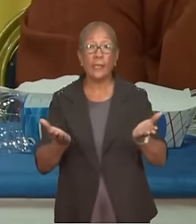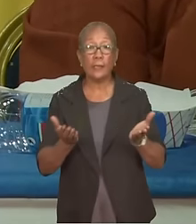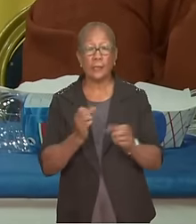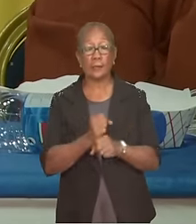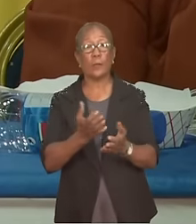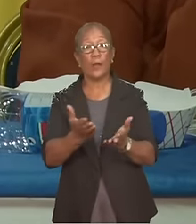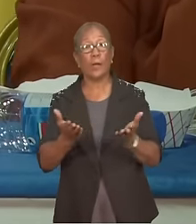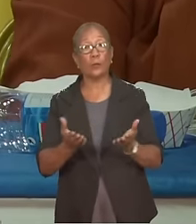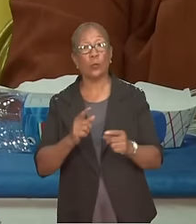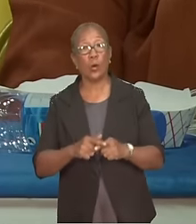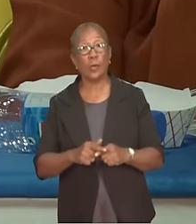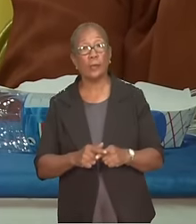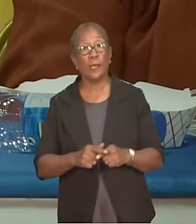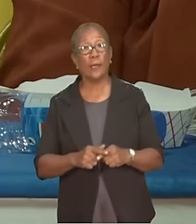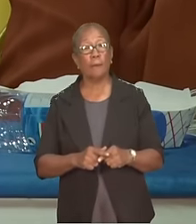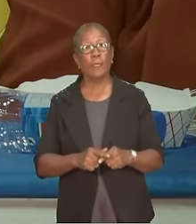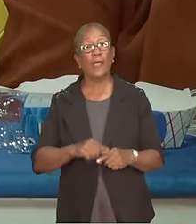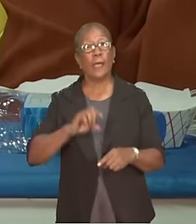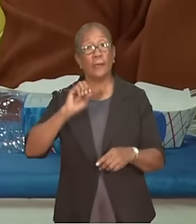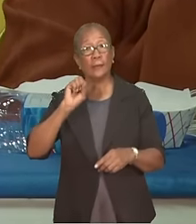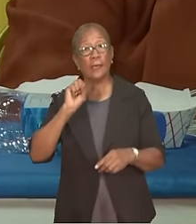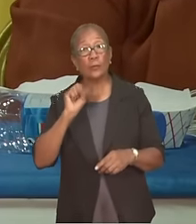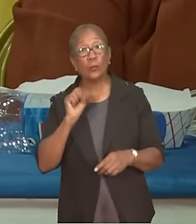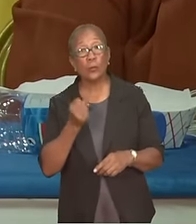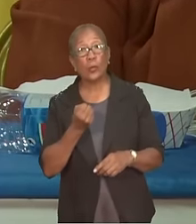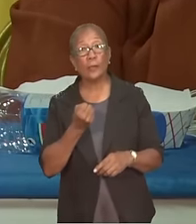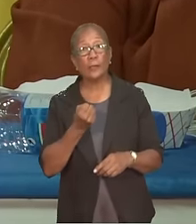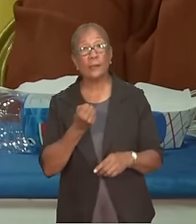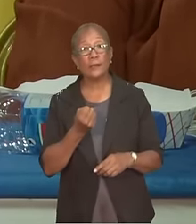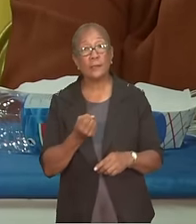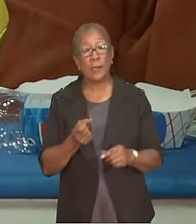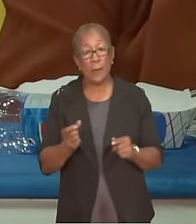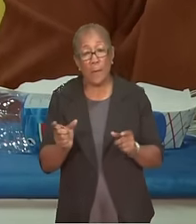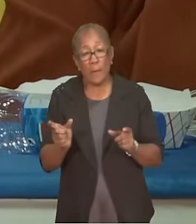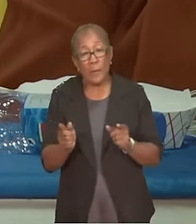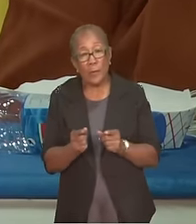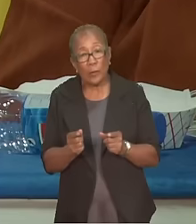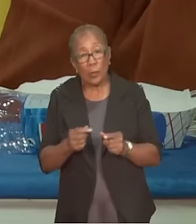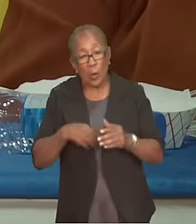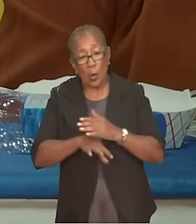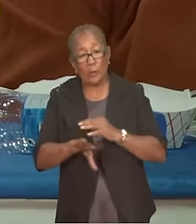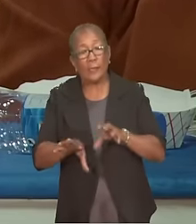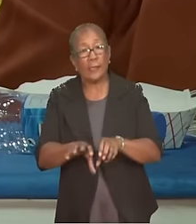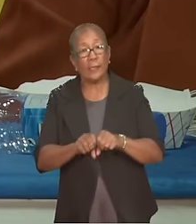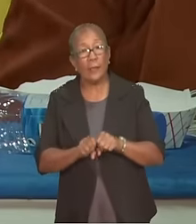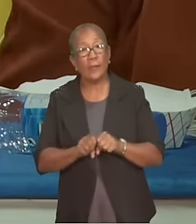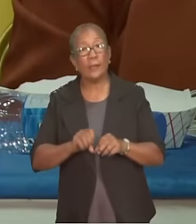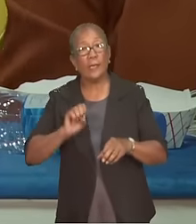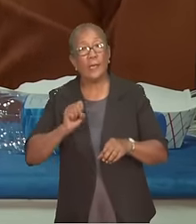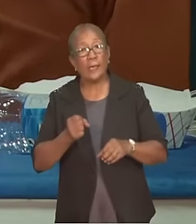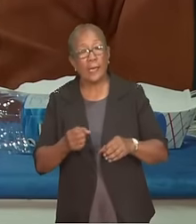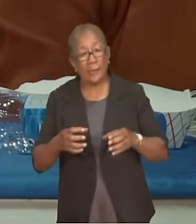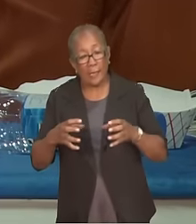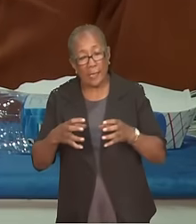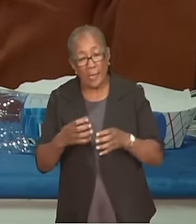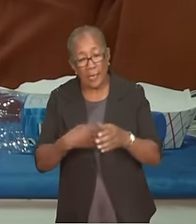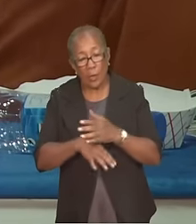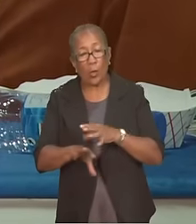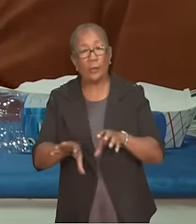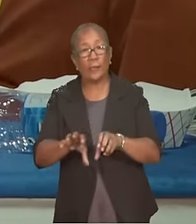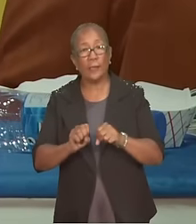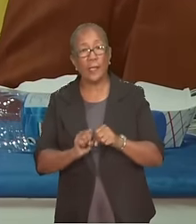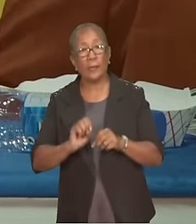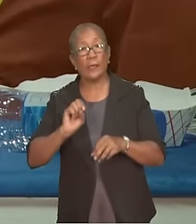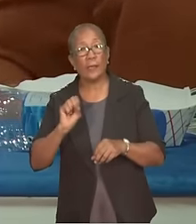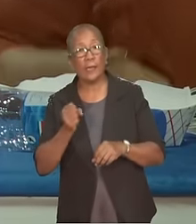wordt. En het kunnen zijn micro-ondernemingen met één persoon, het kunnen zijn kleine ondernemingen, het kunnen